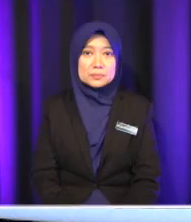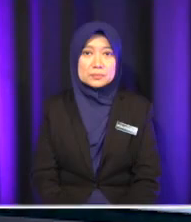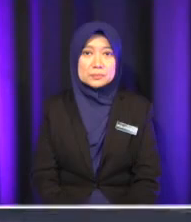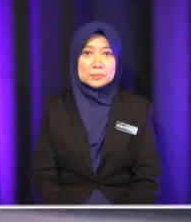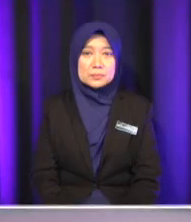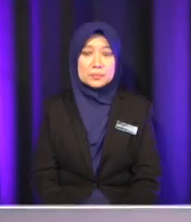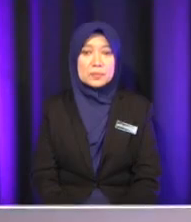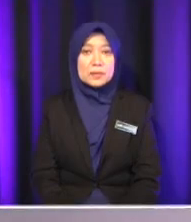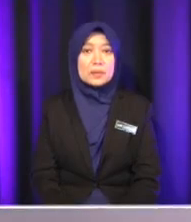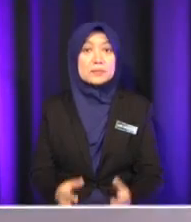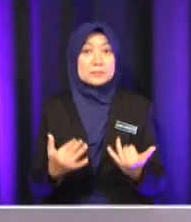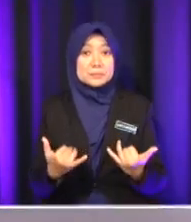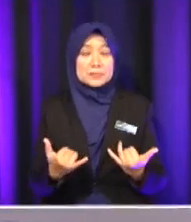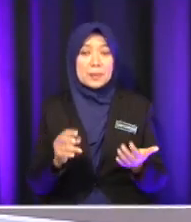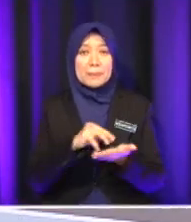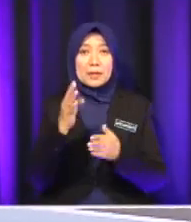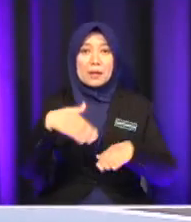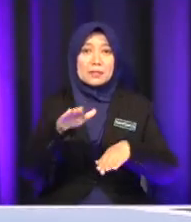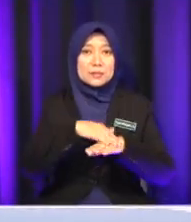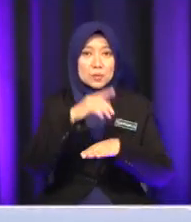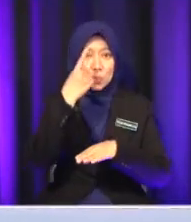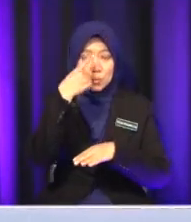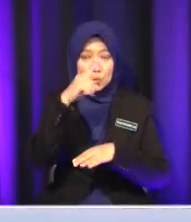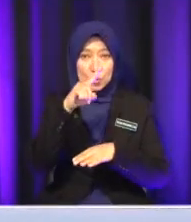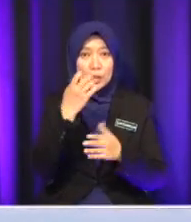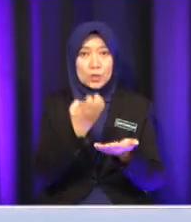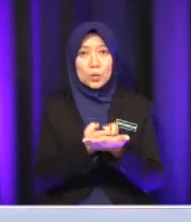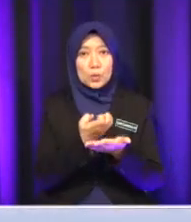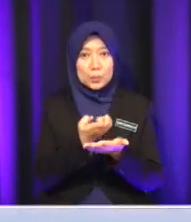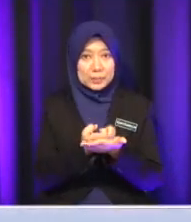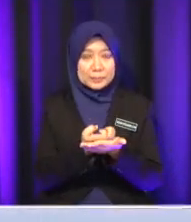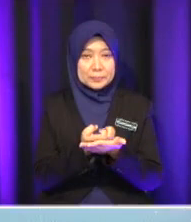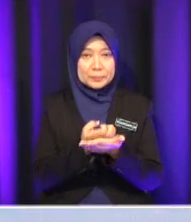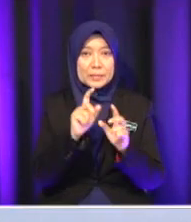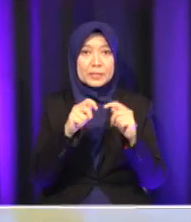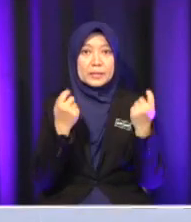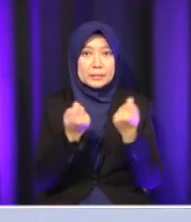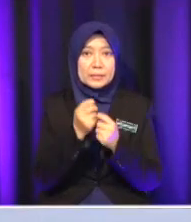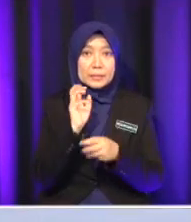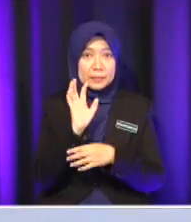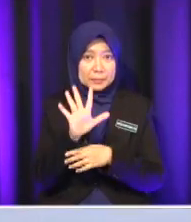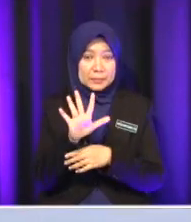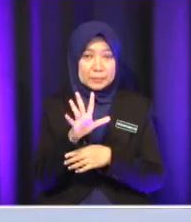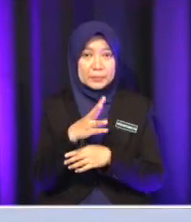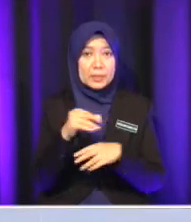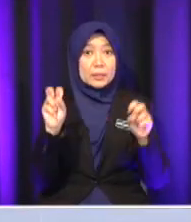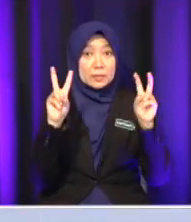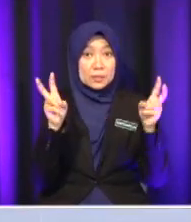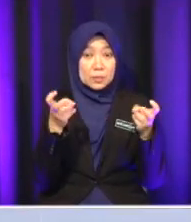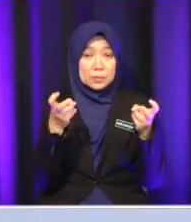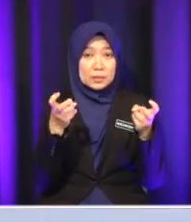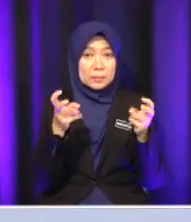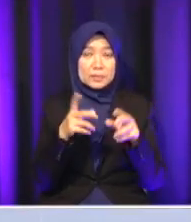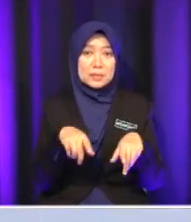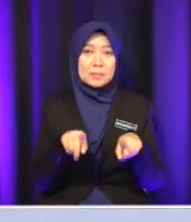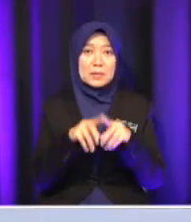baik ini Selat menerima atas untuk mata pelajaran Ekonomi tingkatan 5 ya dan topik kita pada hari ini bersama